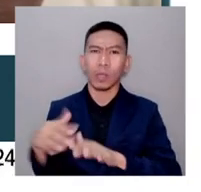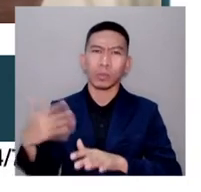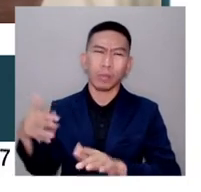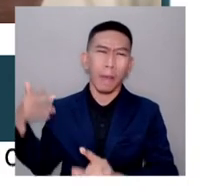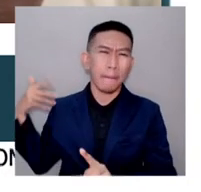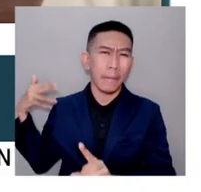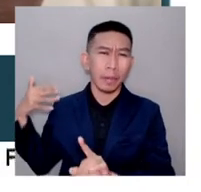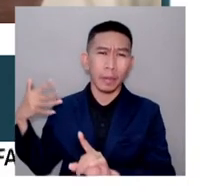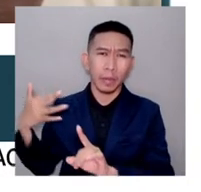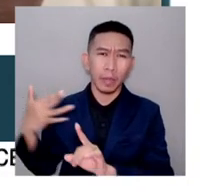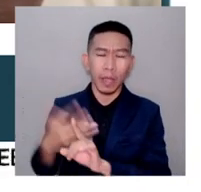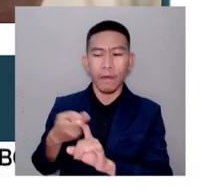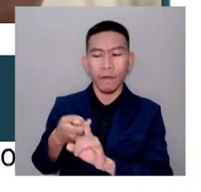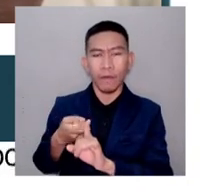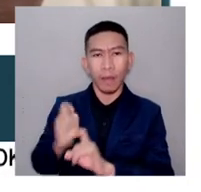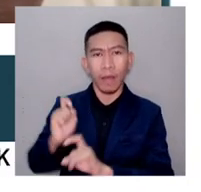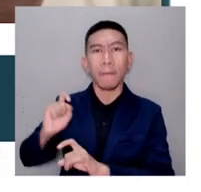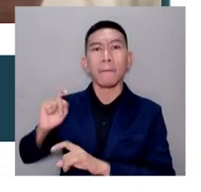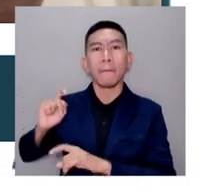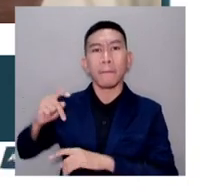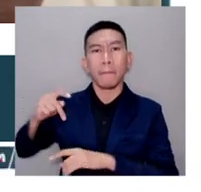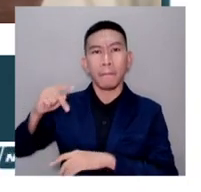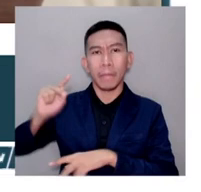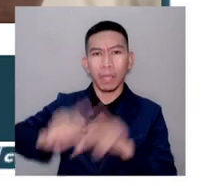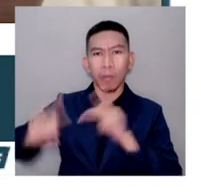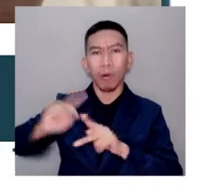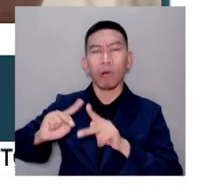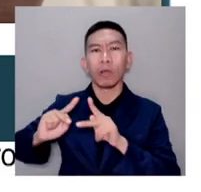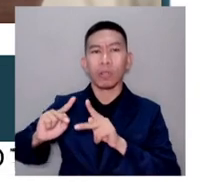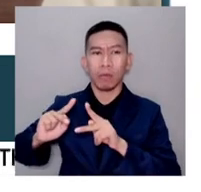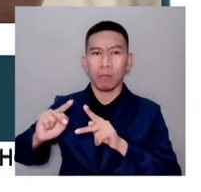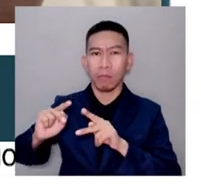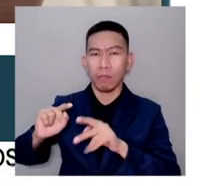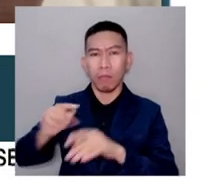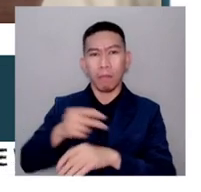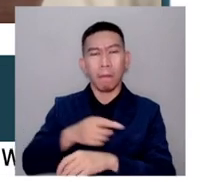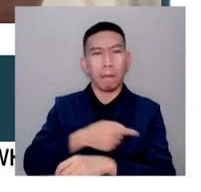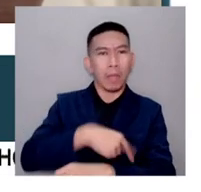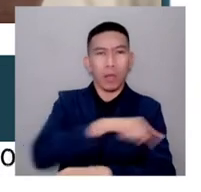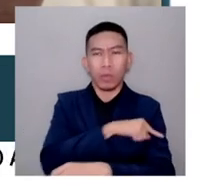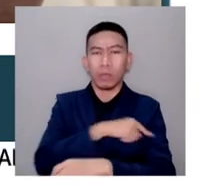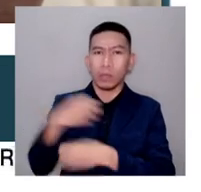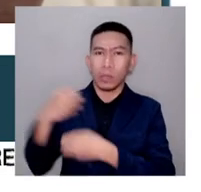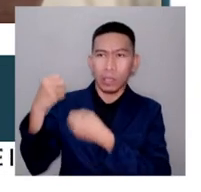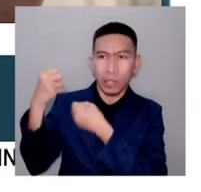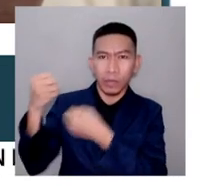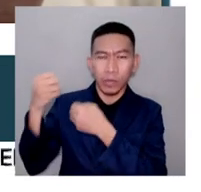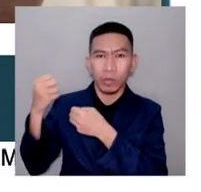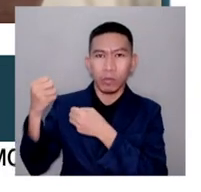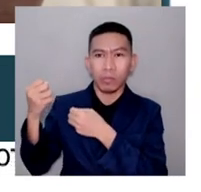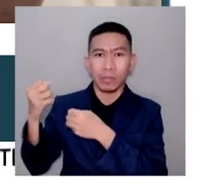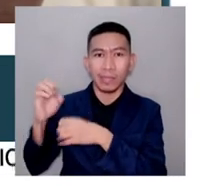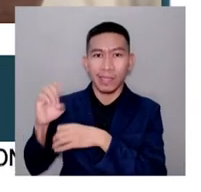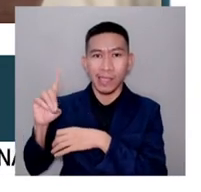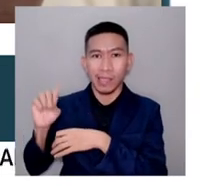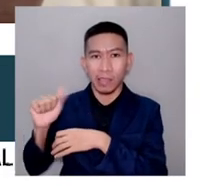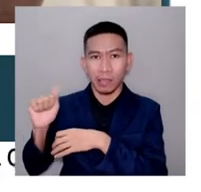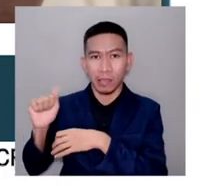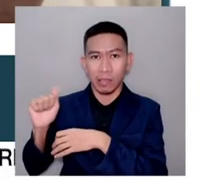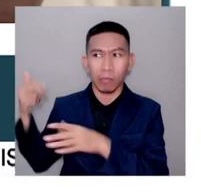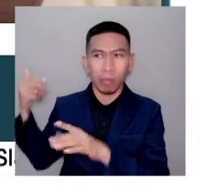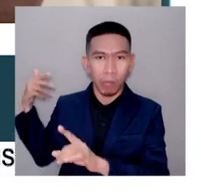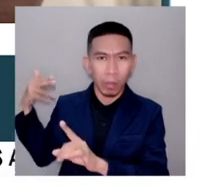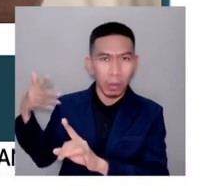ng People Power Revolution, ang dami pa rin unfinished business, no? Bakit ay problema pa rin